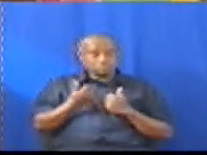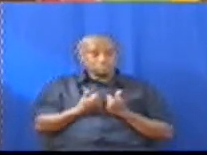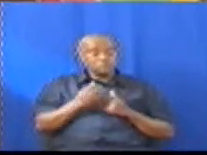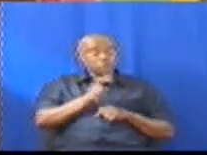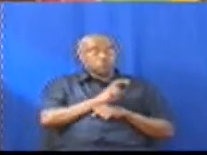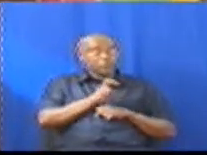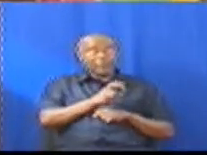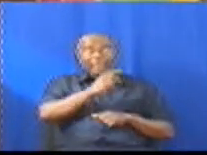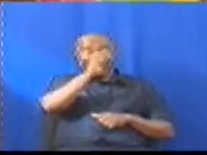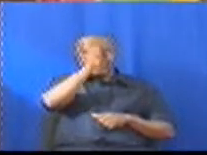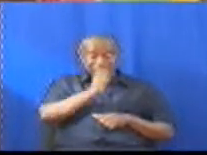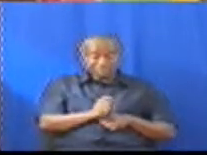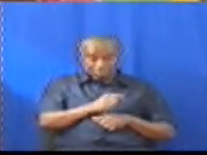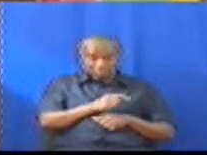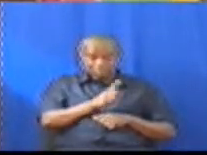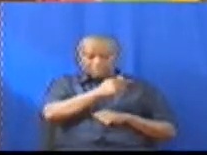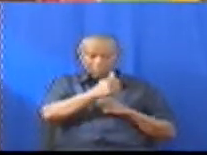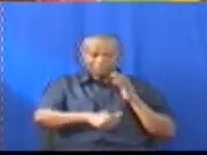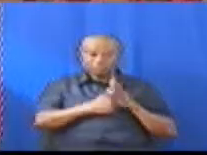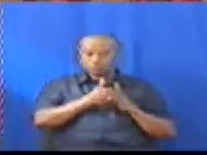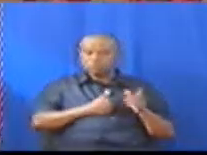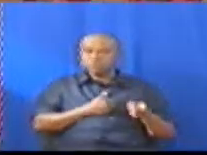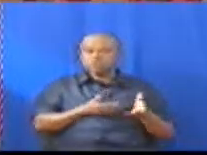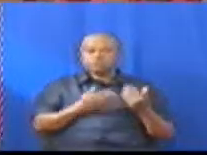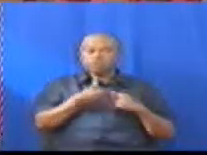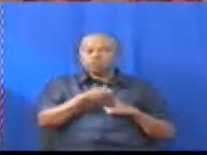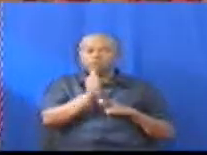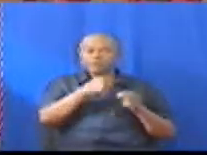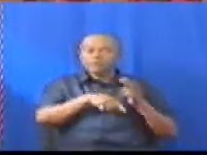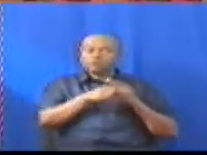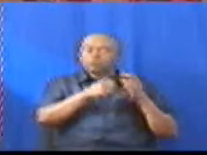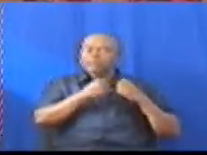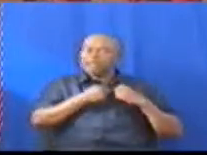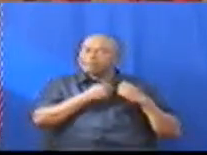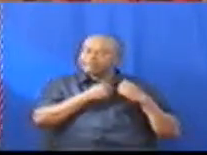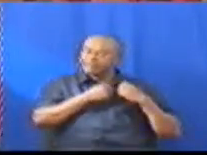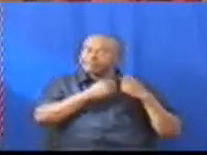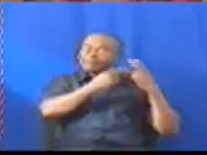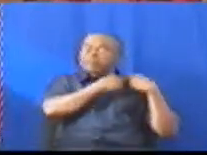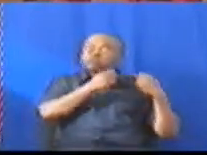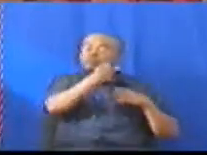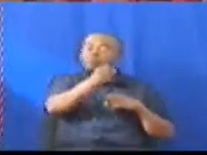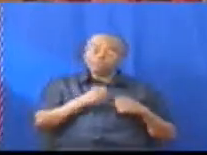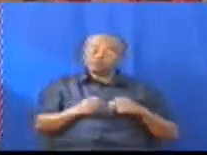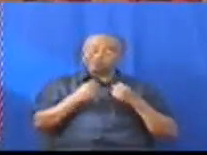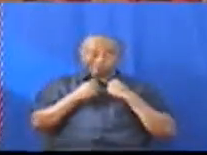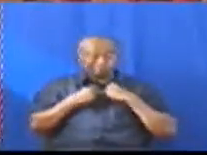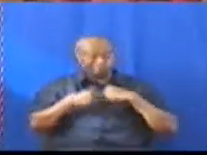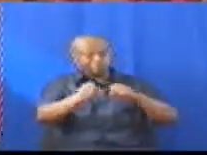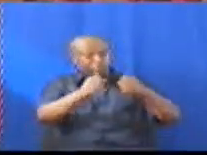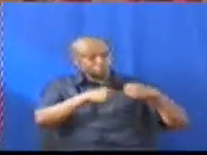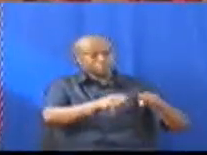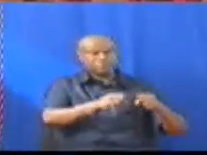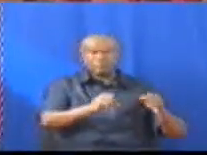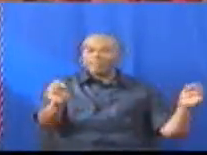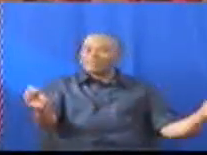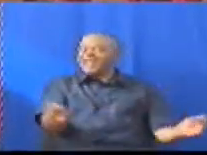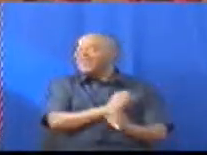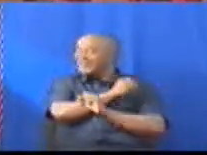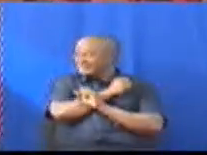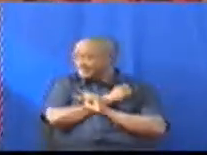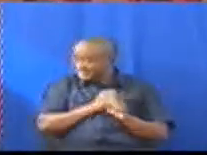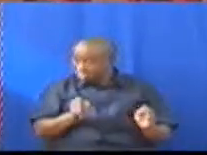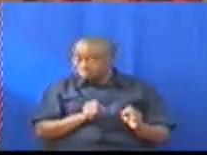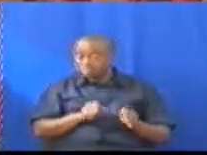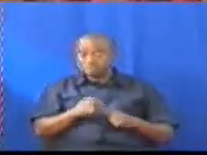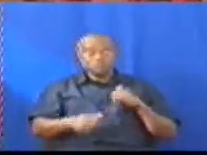makubwa katika kutekeleza kazi ambazo tumewapa sisi wananchi katika taifa hili. Haiwezekani na wala si heshima